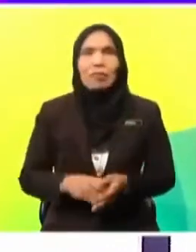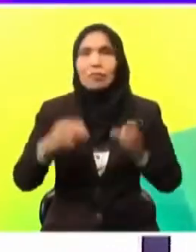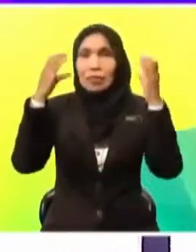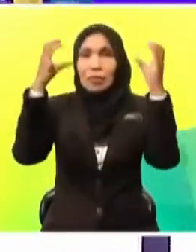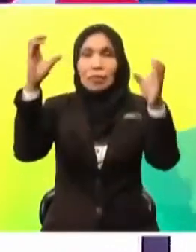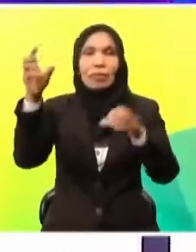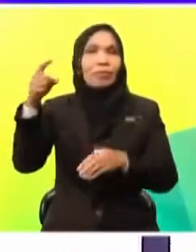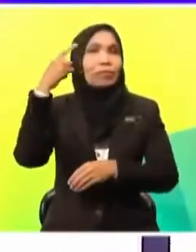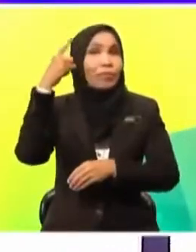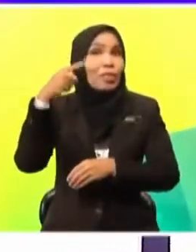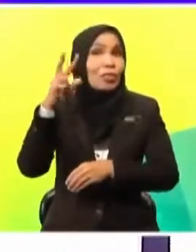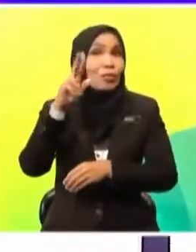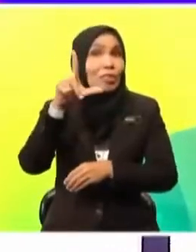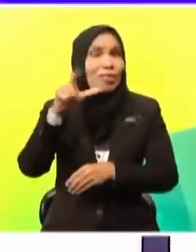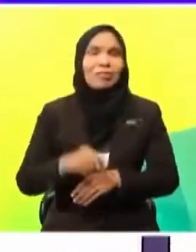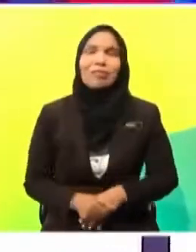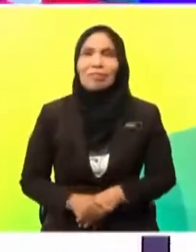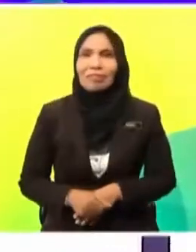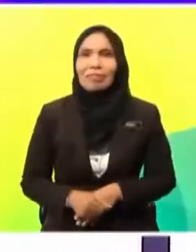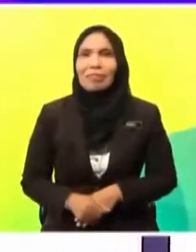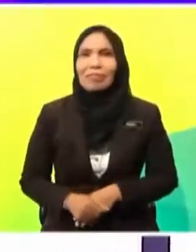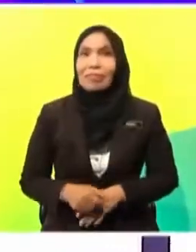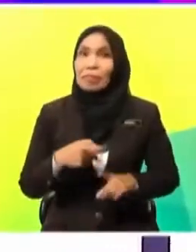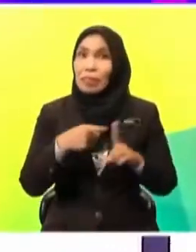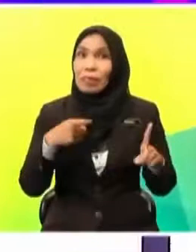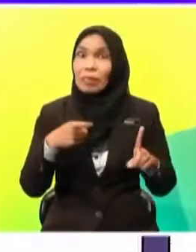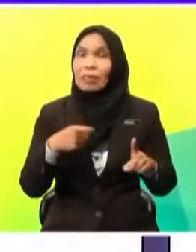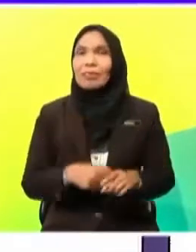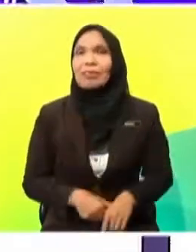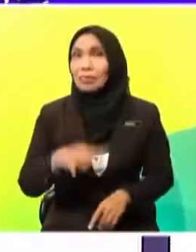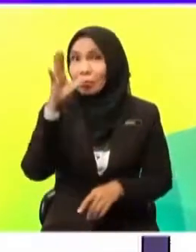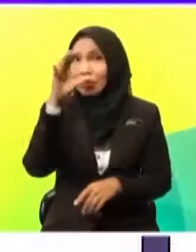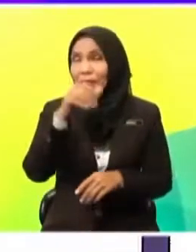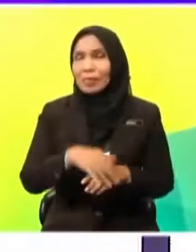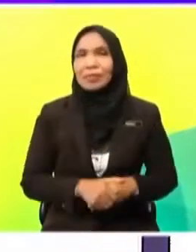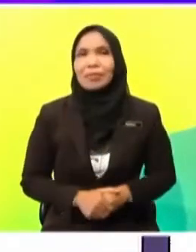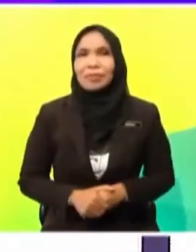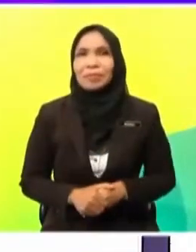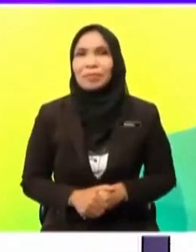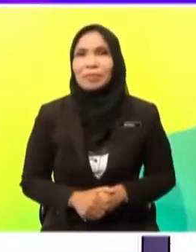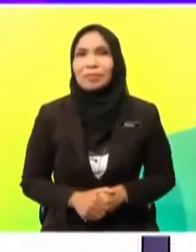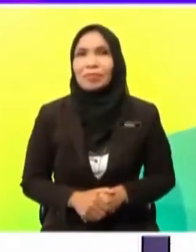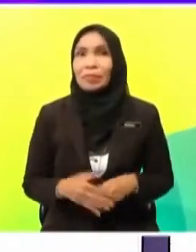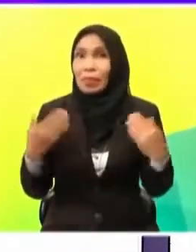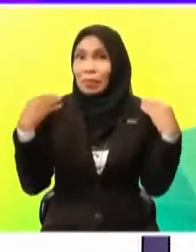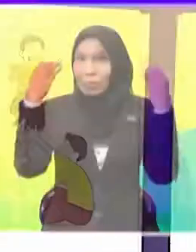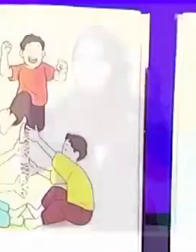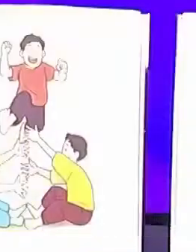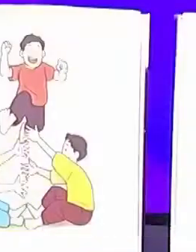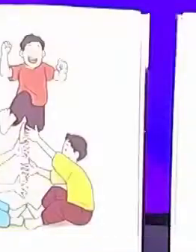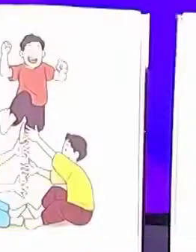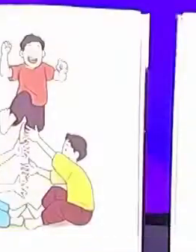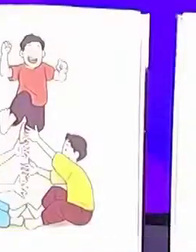dari make dan hari ini cek puzzle dan kayu tak berdua Kami turut ditemani oleh juru bahasa yaitu Cikgu suhaini